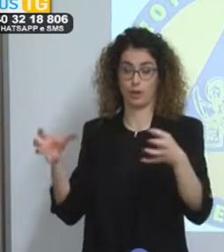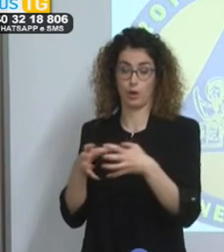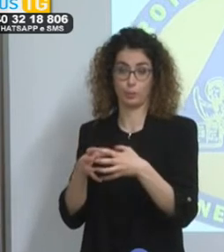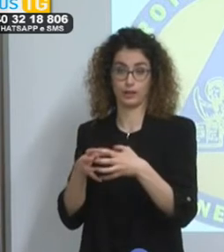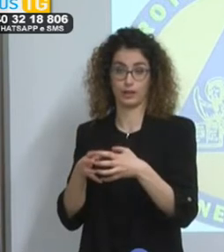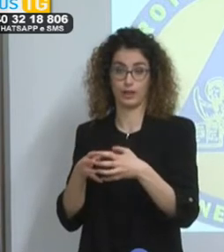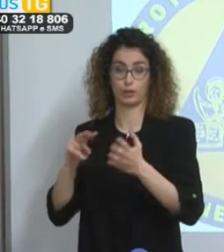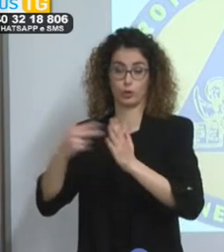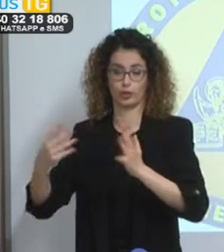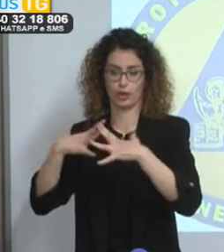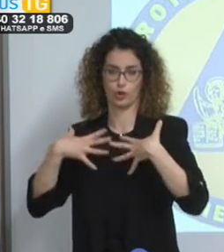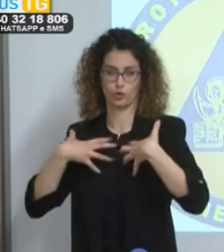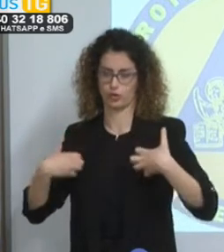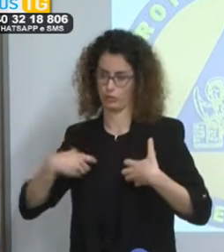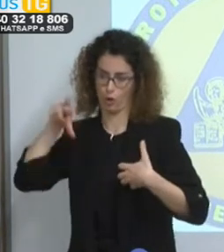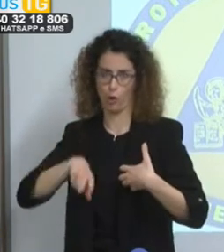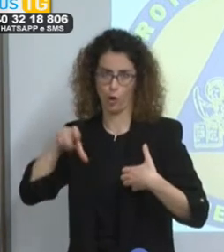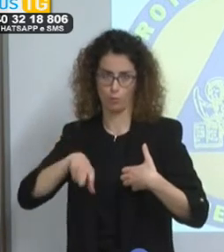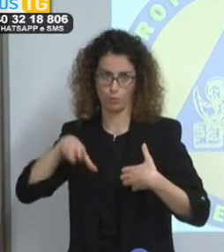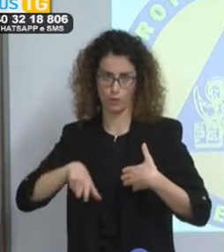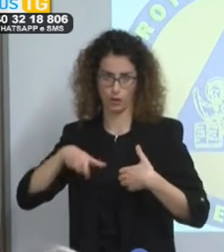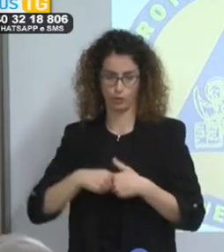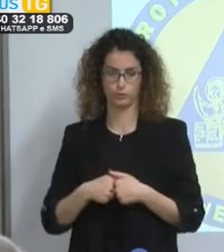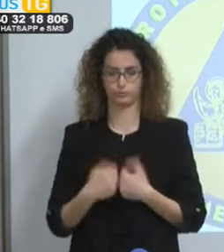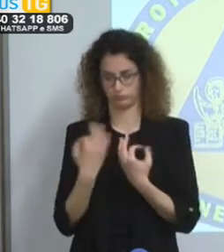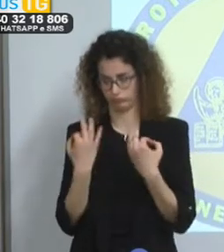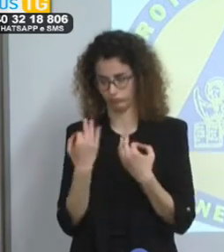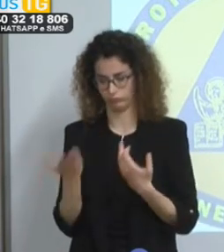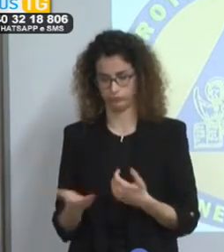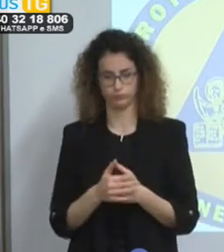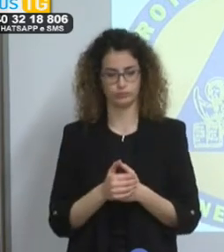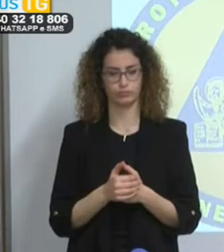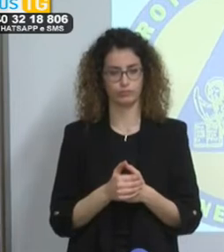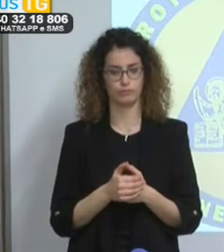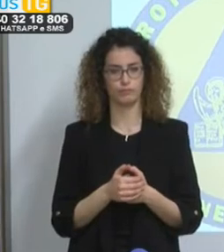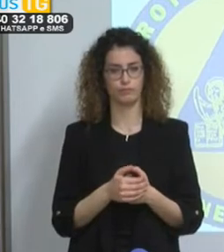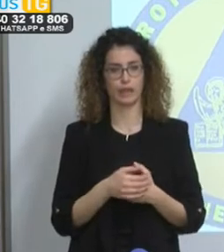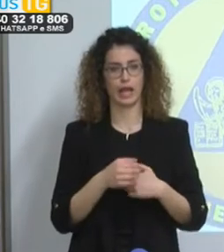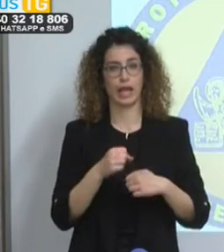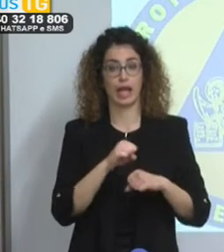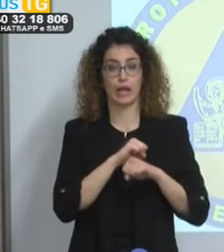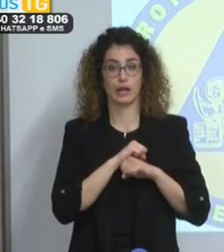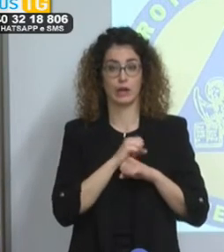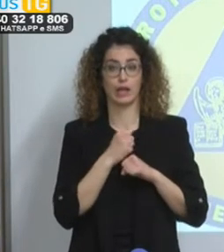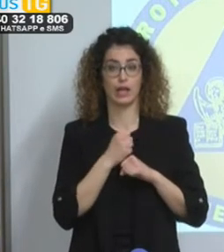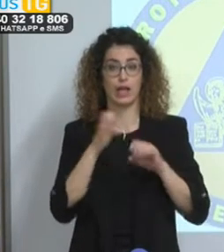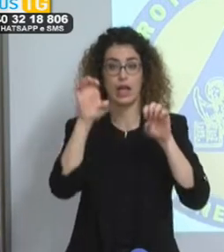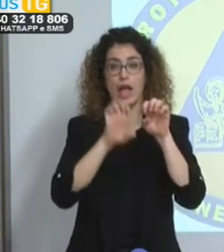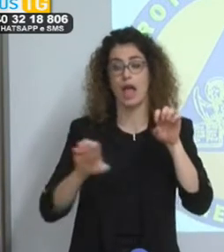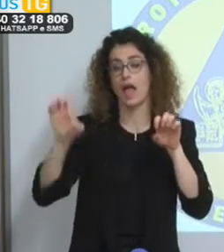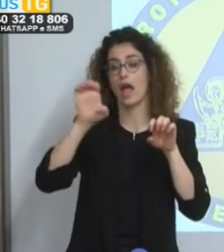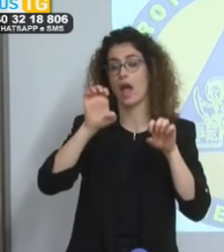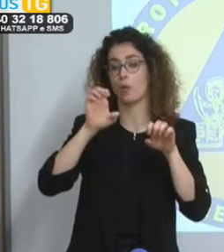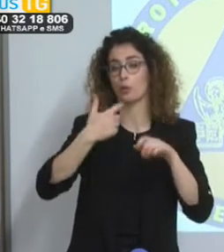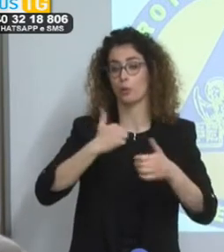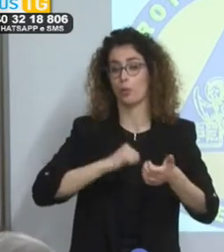scientifico, che è obbligatorio ed è giusto che sia così, penso che se si fanno gli europei di calcio l'11 giugno, prima qualcosa deve accadere